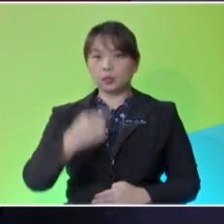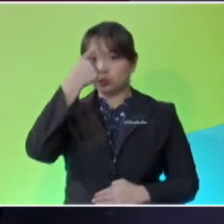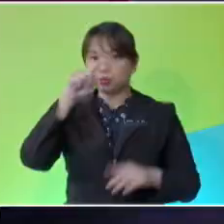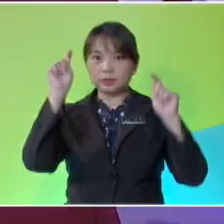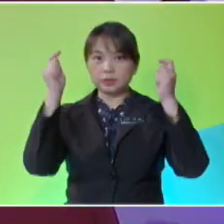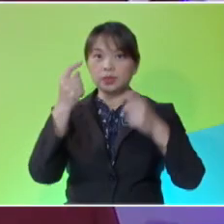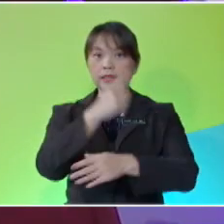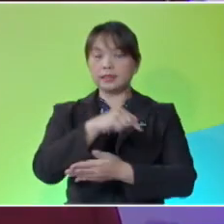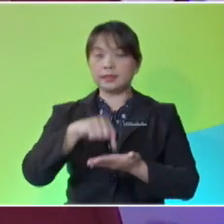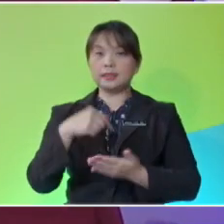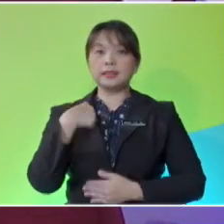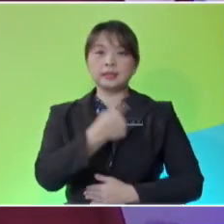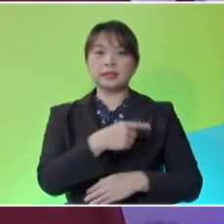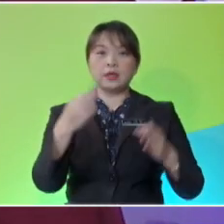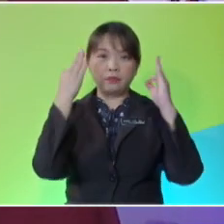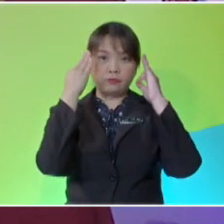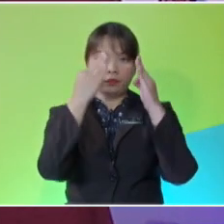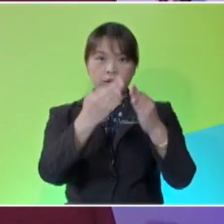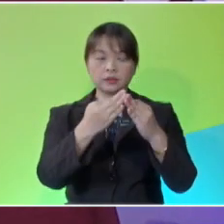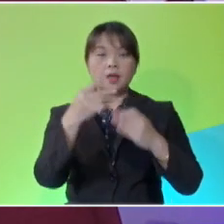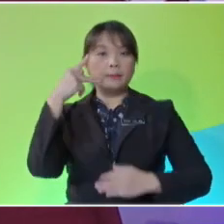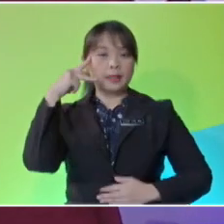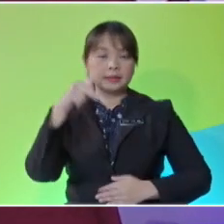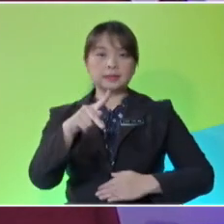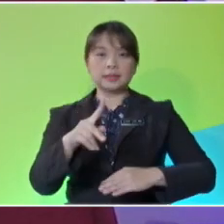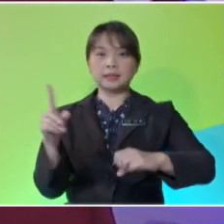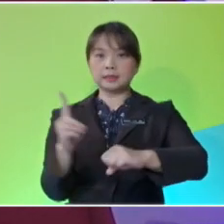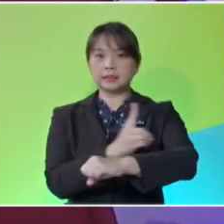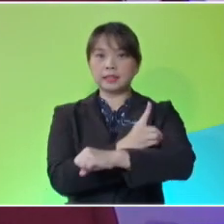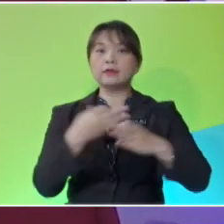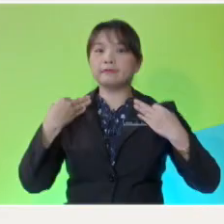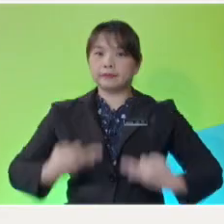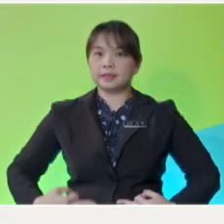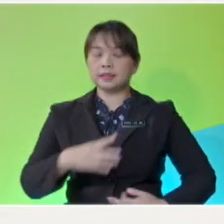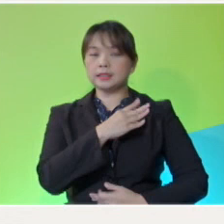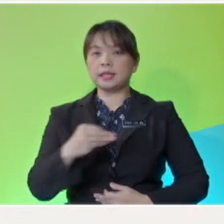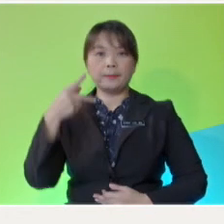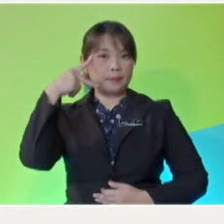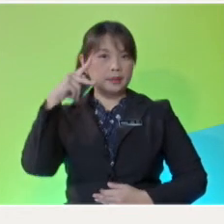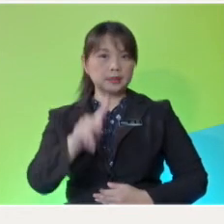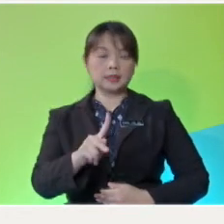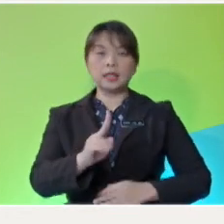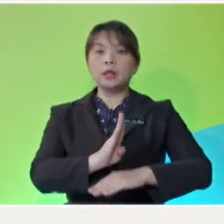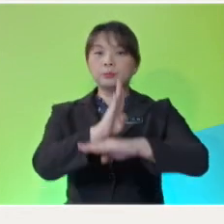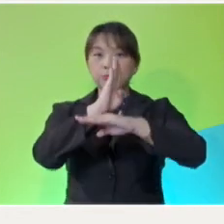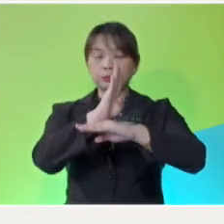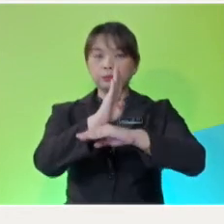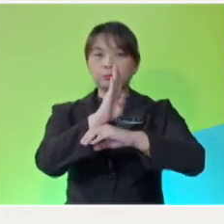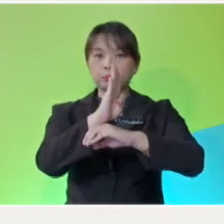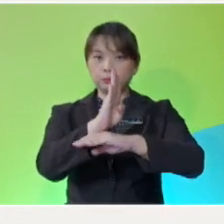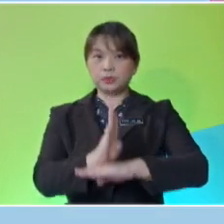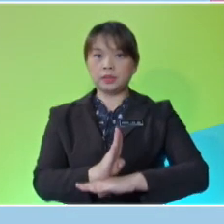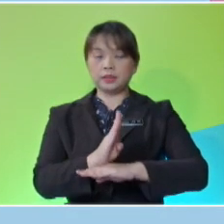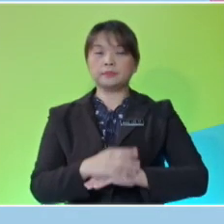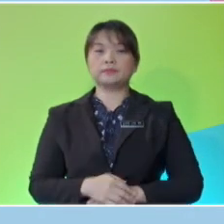ini kita berfokuskan kepada pandang darat fisika dan pandang darat budaya dalam peta topografi yaitu peta yang sebenarnya Oke